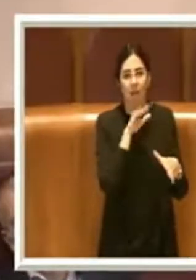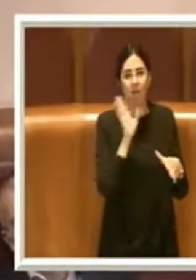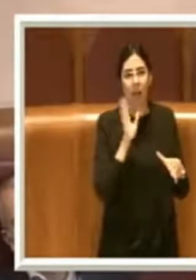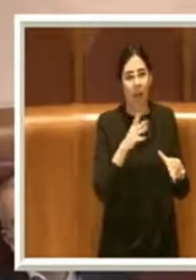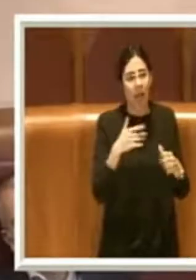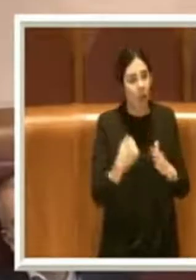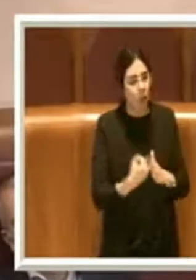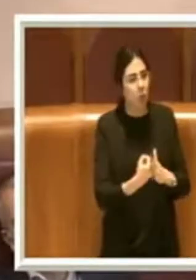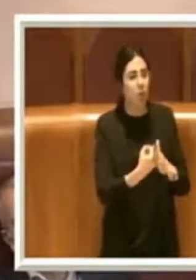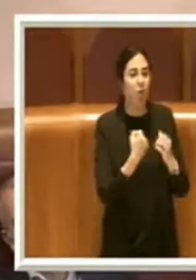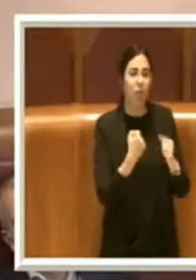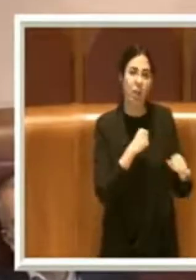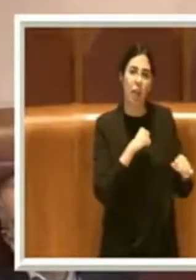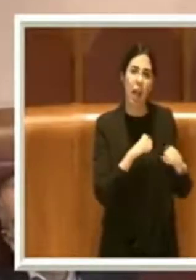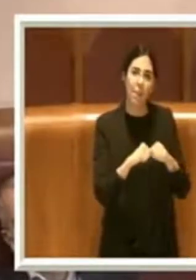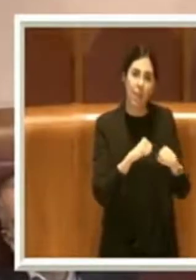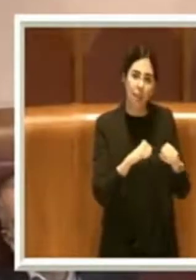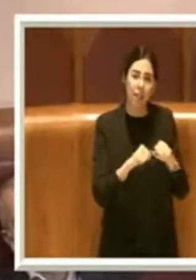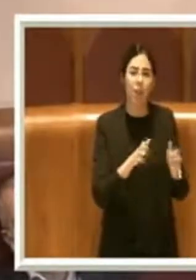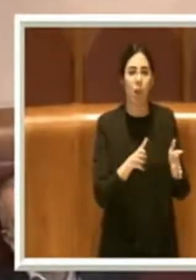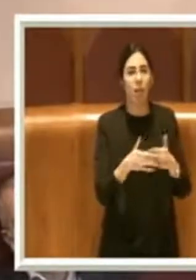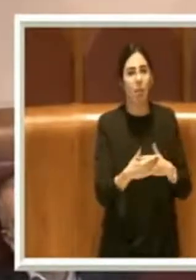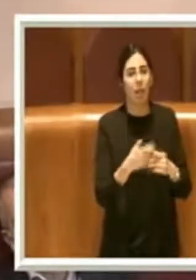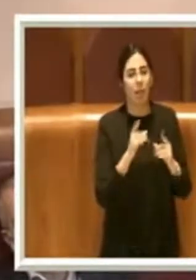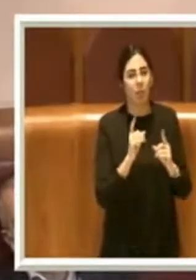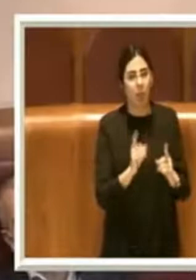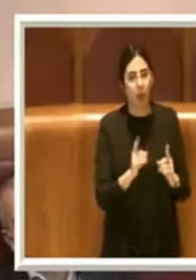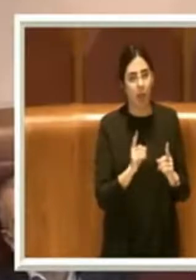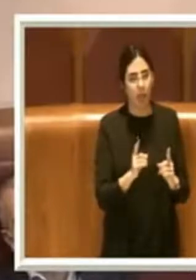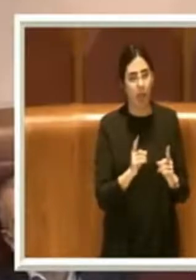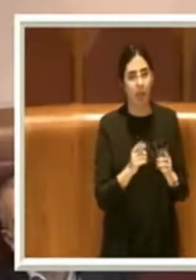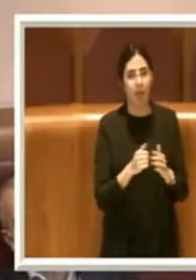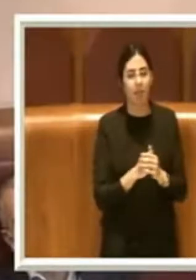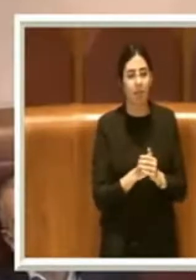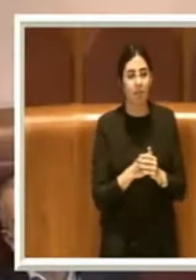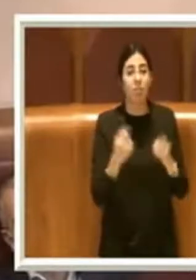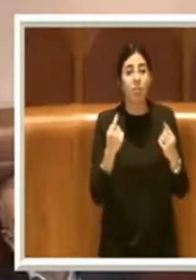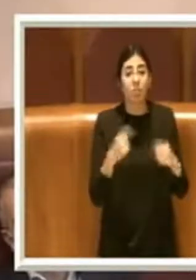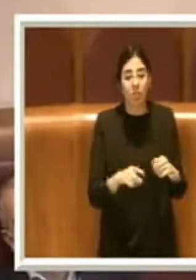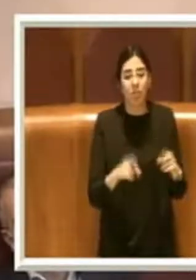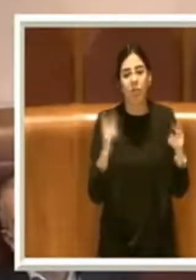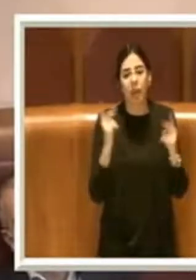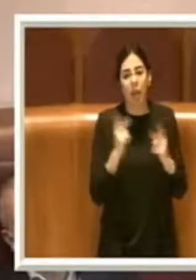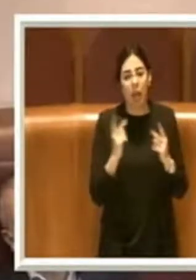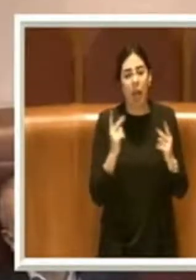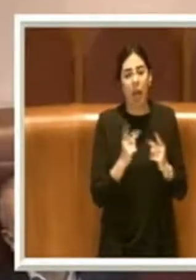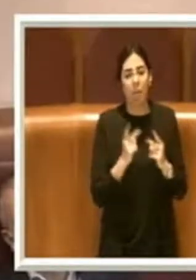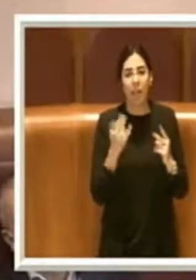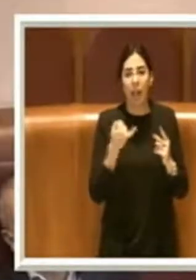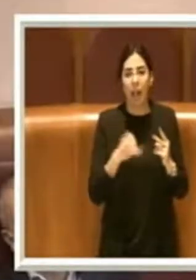all'amministrazione, al Dipartimento Ambiente. E questo veramente ha permesso